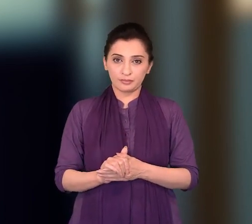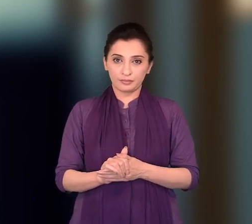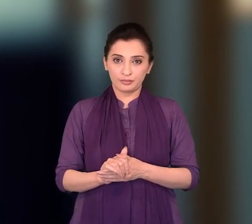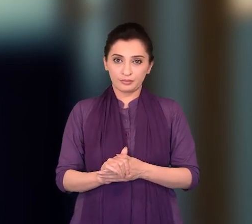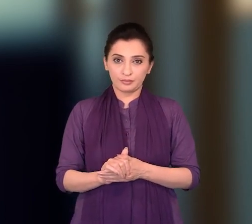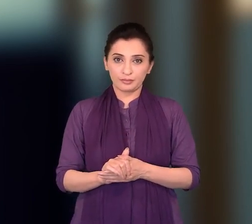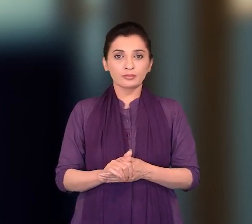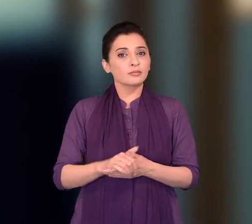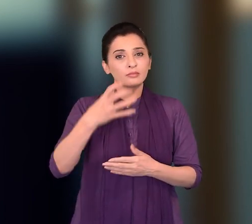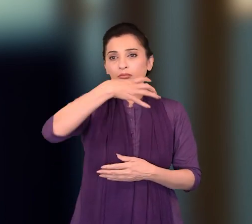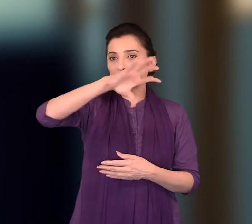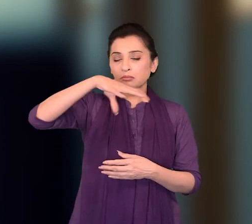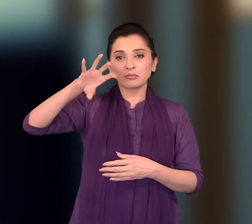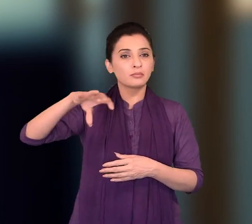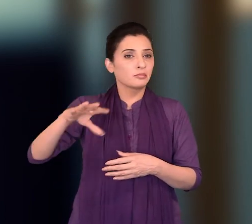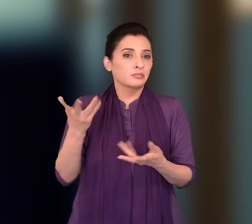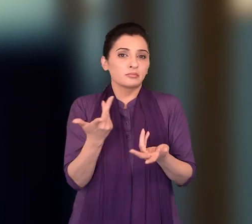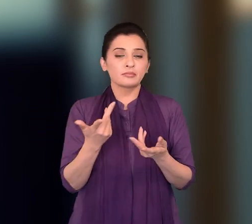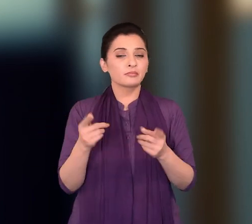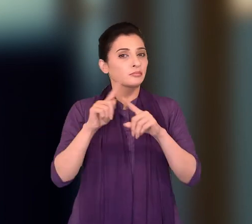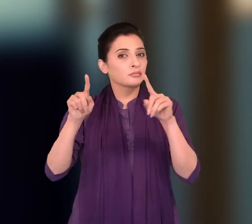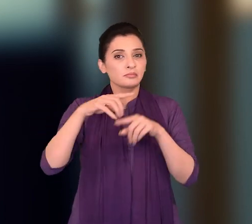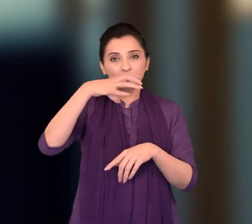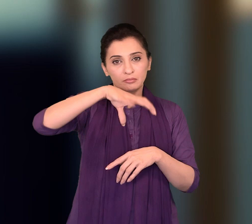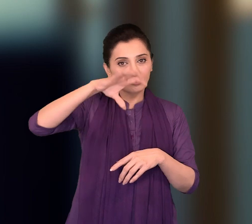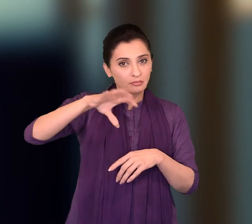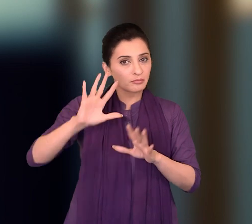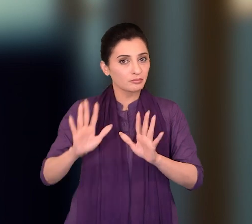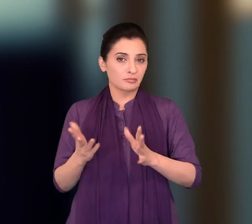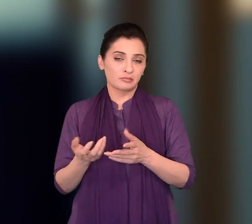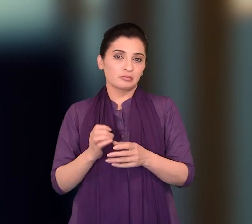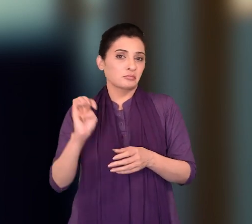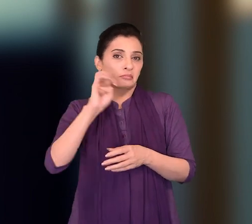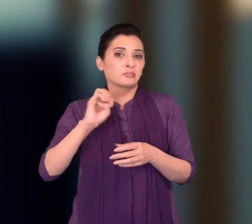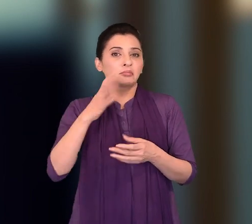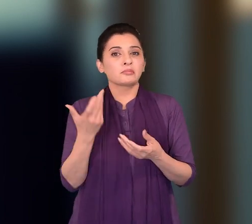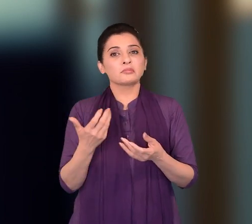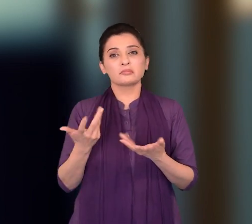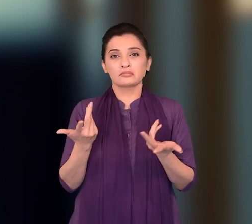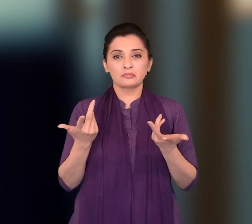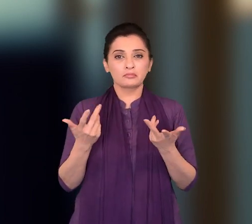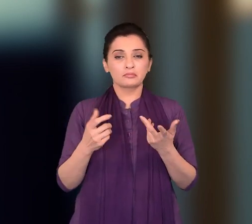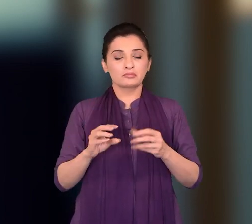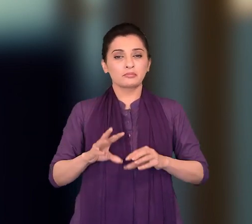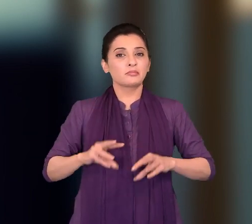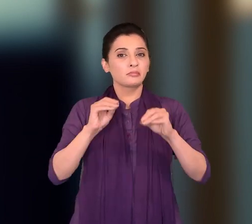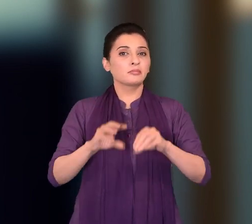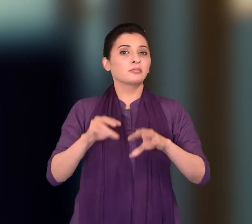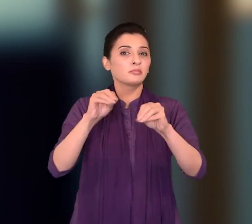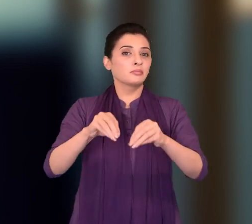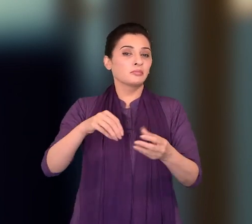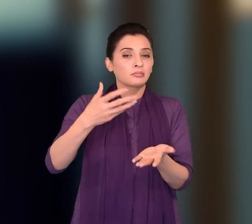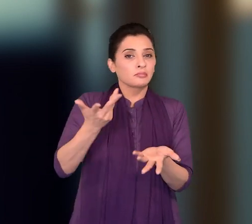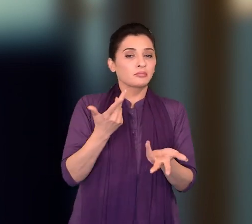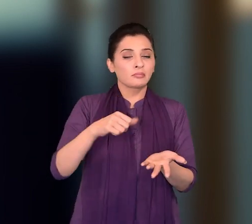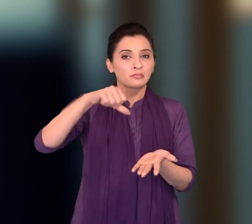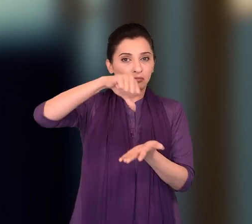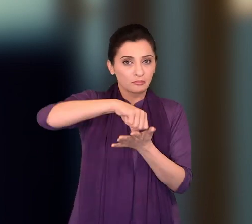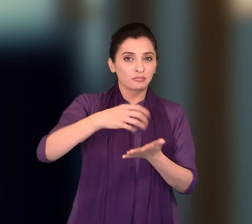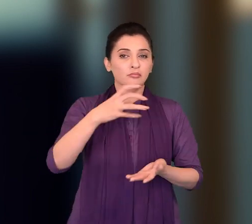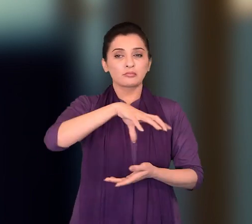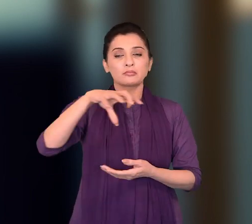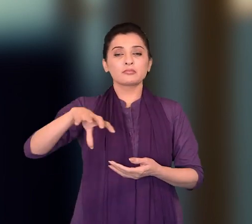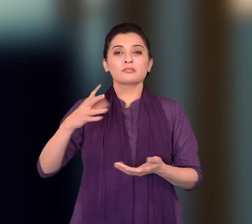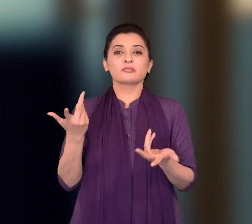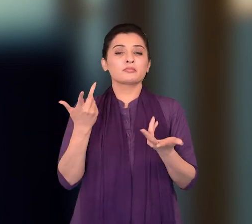آل ویسٹرن کنٹریز, جتنی بھی ہمارے ویسٹرن کنٹریز ہیں لائک آسٹریلیا, کینیڈا, انگلینڈ, دے ہیو GP